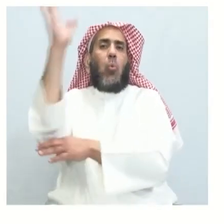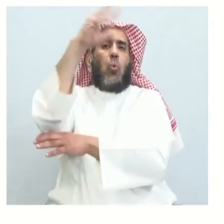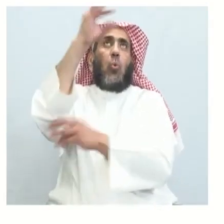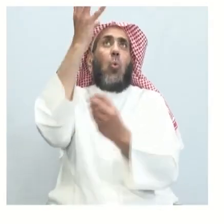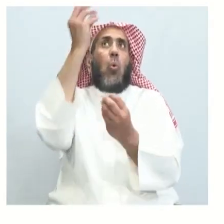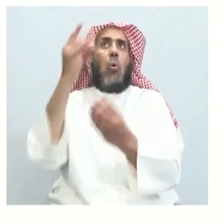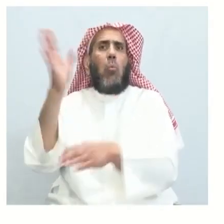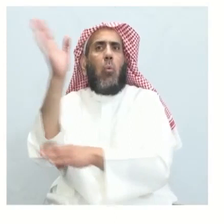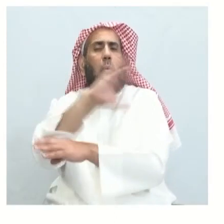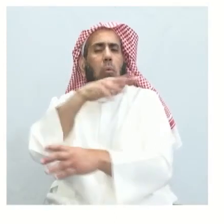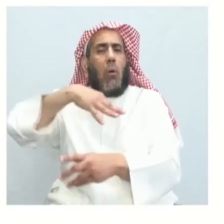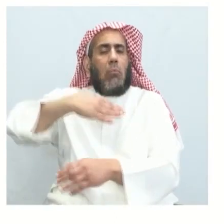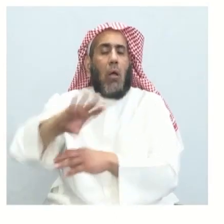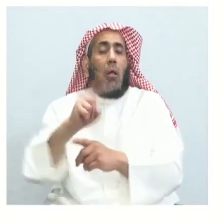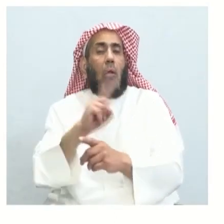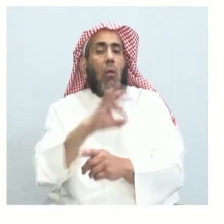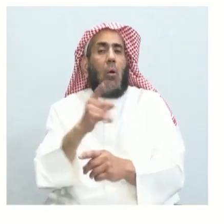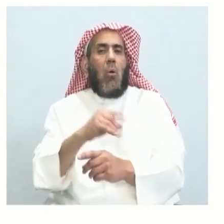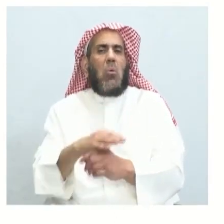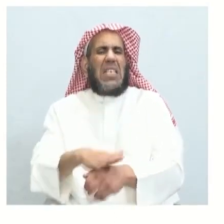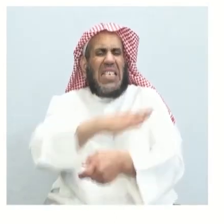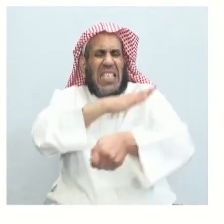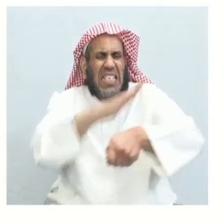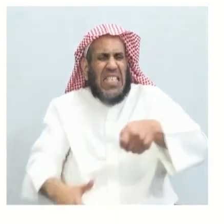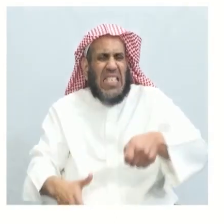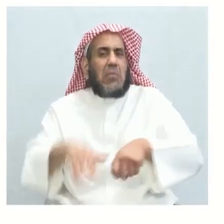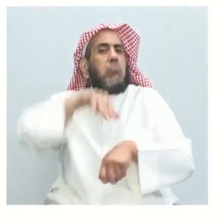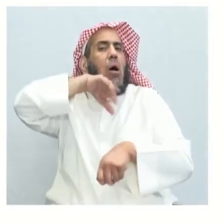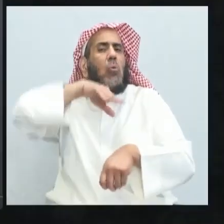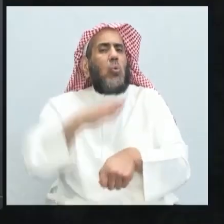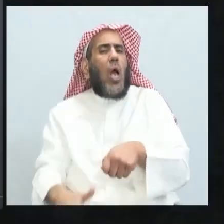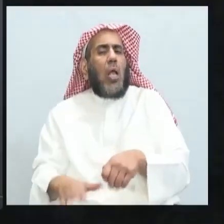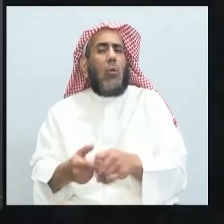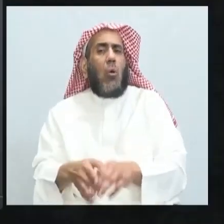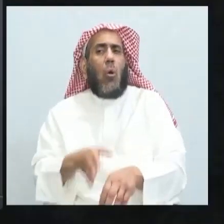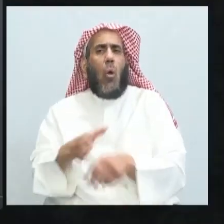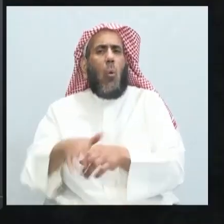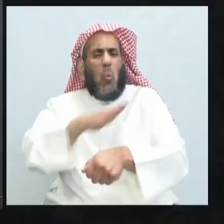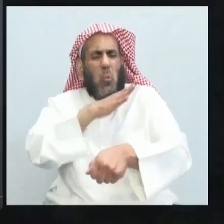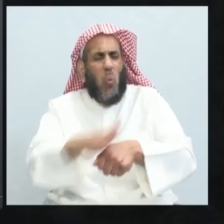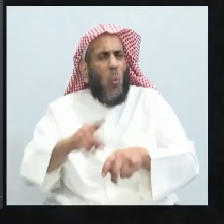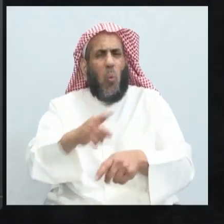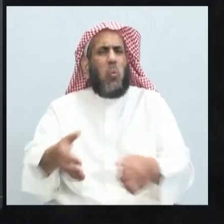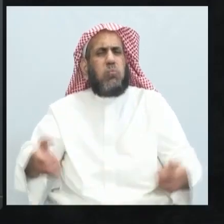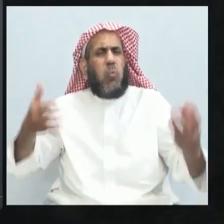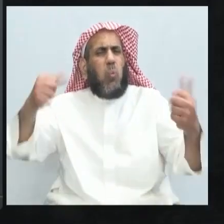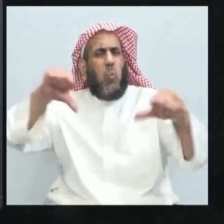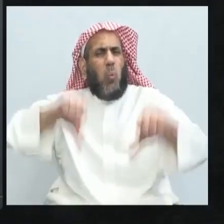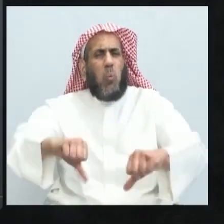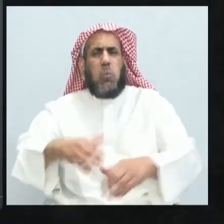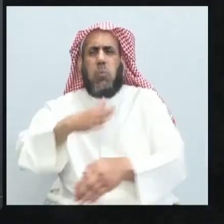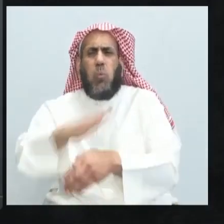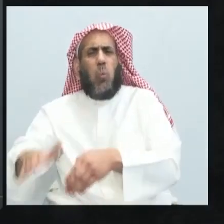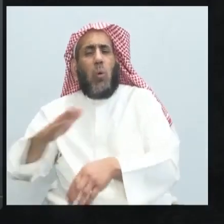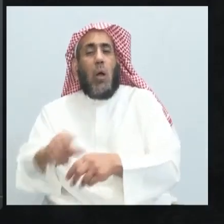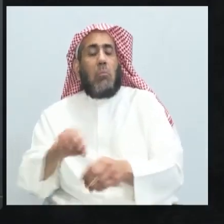من قطعها كذلك ولا تذبحوا شاات معنى انه لا تدخل على كل شيء ثم تدمروا كل كل ما هو امامكم